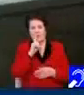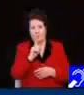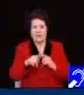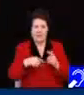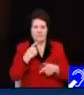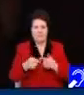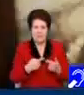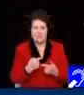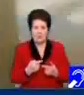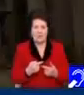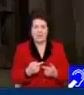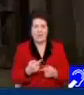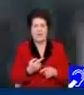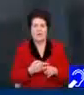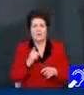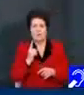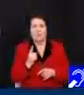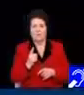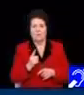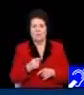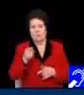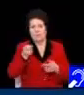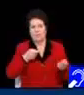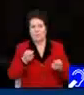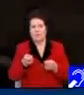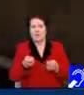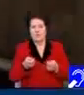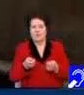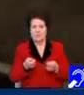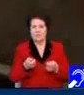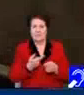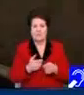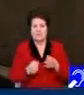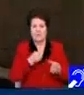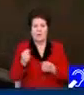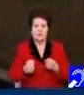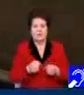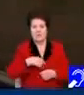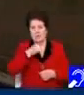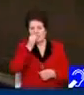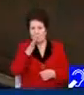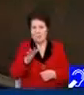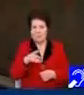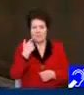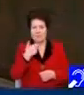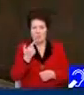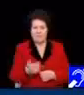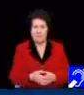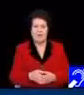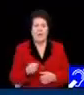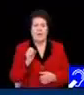Este o ficțiune din timpul războiului rece cu un laborator guvernamental secret, experimente ciudate și o angajată care nu poate vorbi. Pelicula este nominalizată